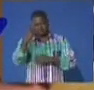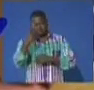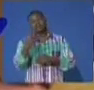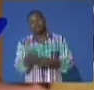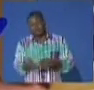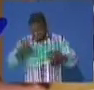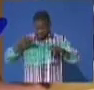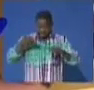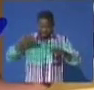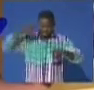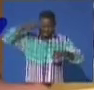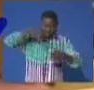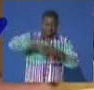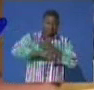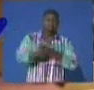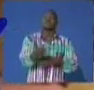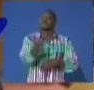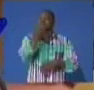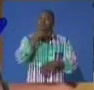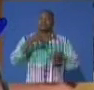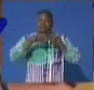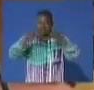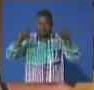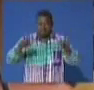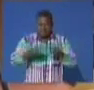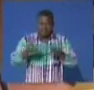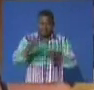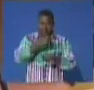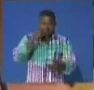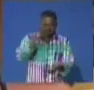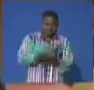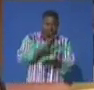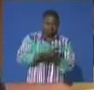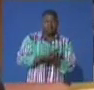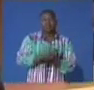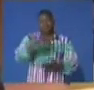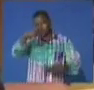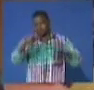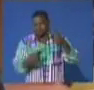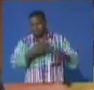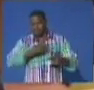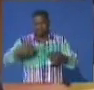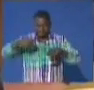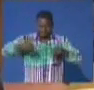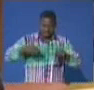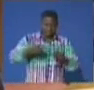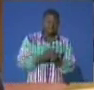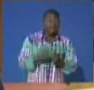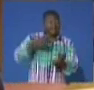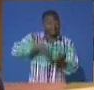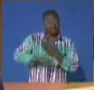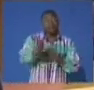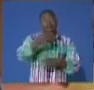fausses caprices et de plaintes. Ça, c'est des choses que tout le monde connaît. Et dans le cas espèce, les faussaires